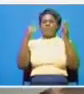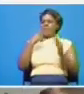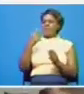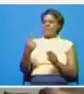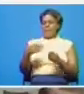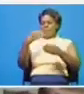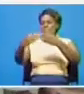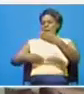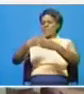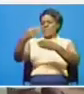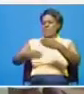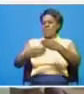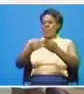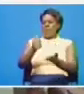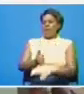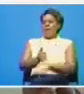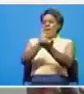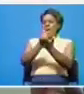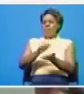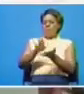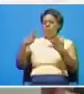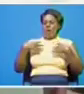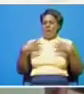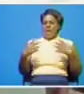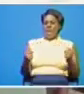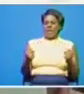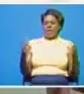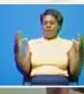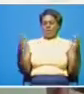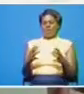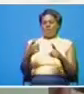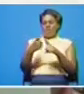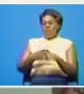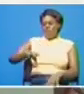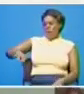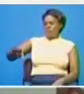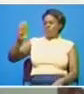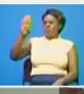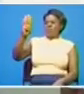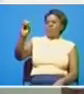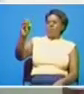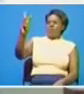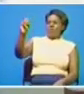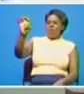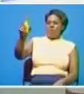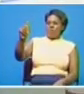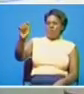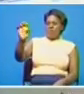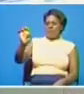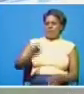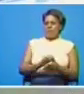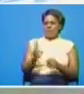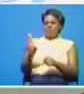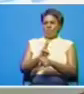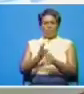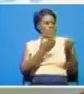kuwa vifaa hivyo vitawafaa zaidi kiafya wenyeji katika kaunti ya Bomet. So an abortion warmers, we use